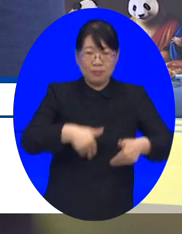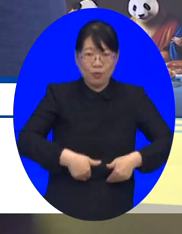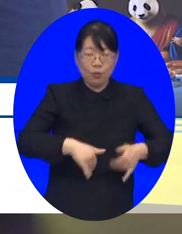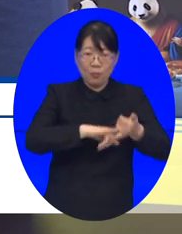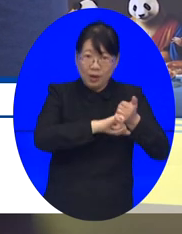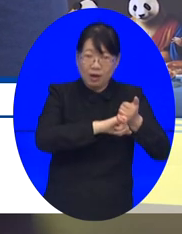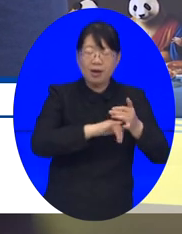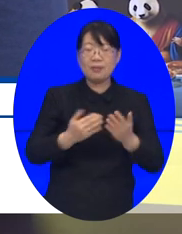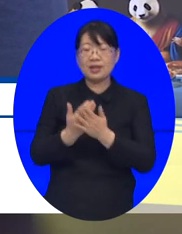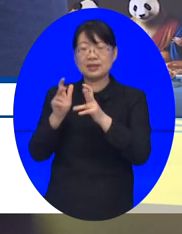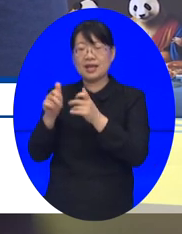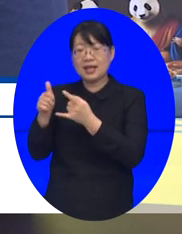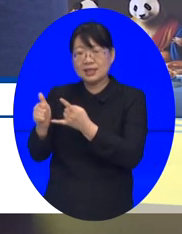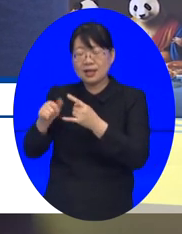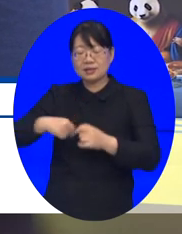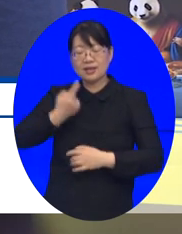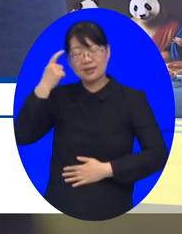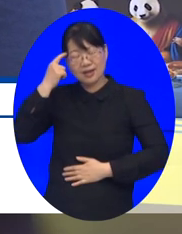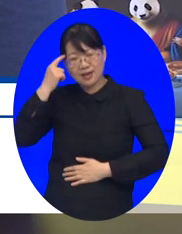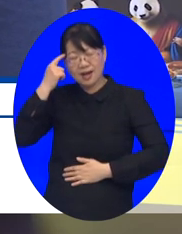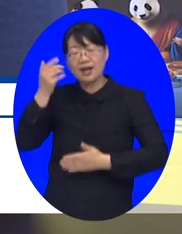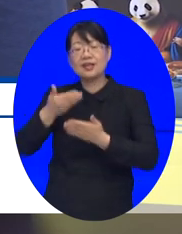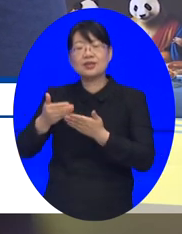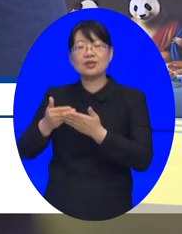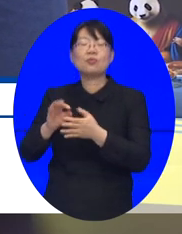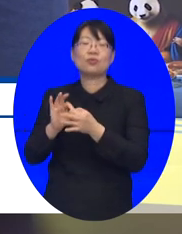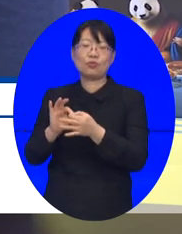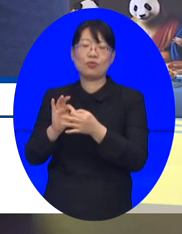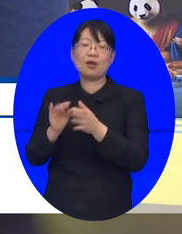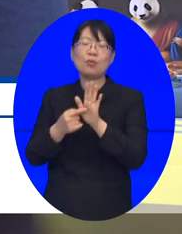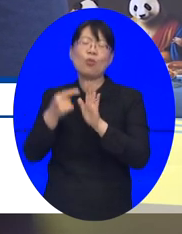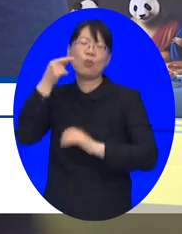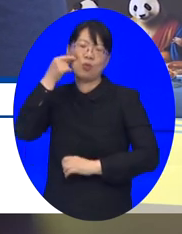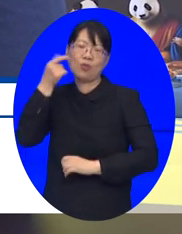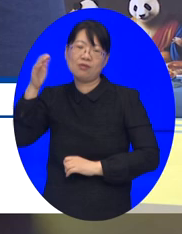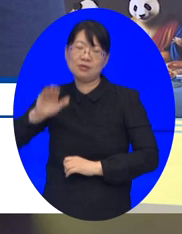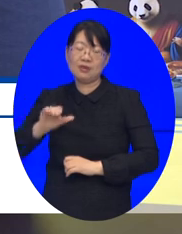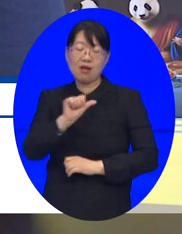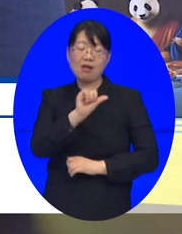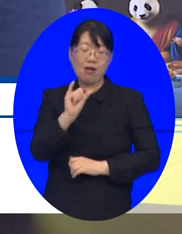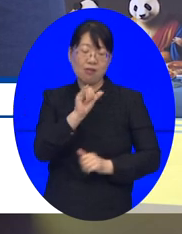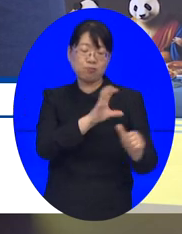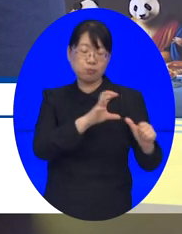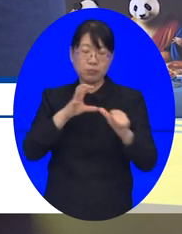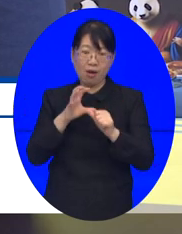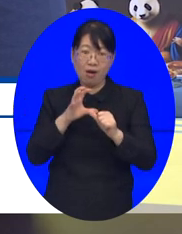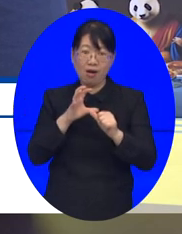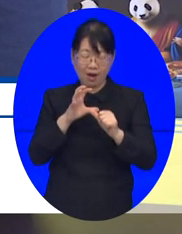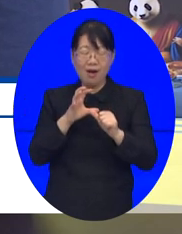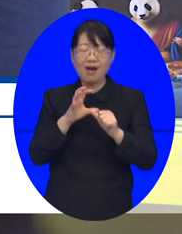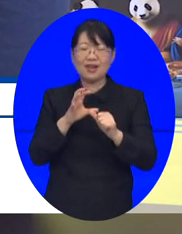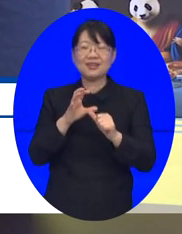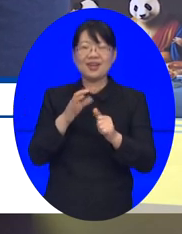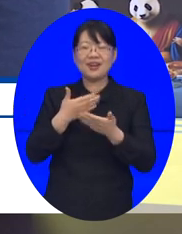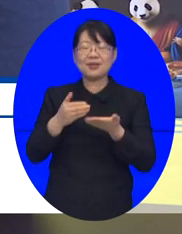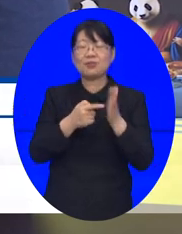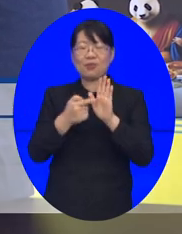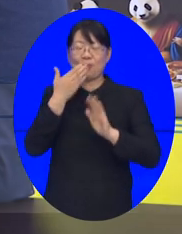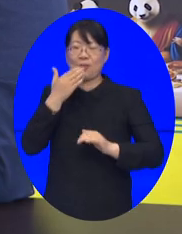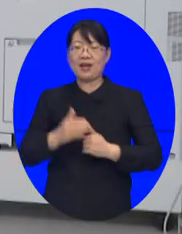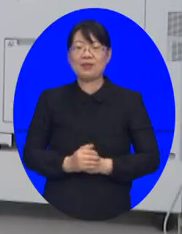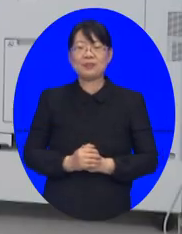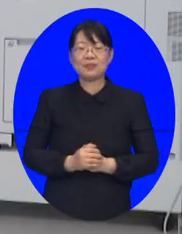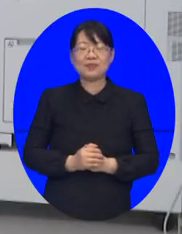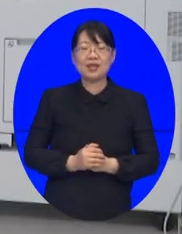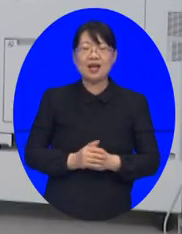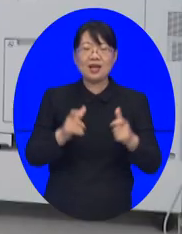것처럼 어쩌면 우리 발달장애인들에게 자기들의 생각을 이렇게 그림으로 표현할 수 없는데 AI를 활용해서 접근 가능해지지